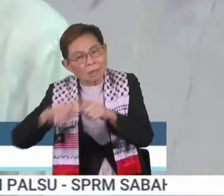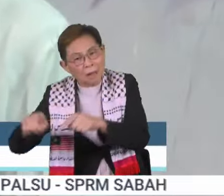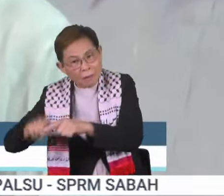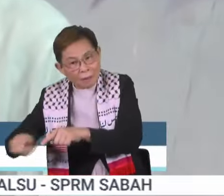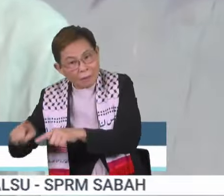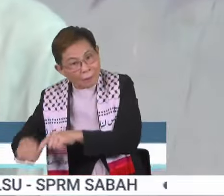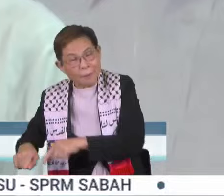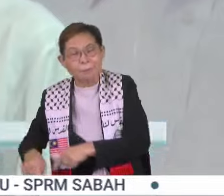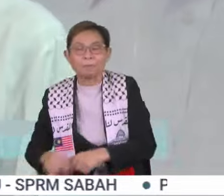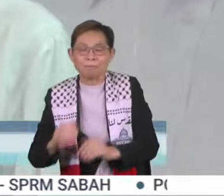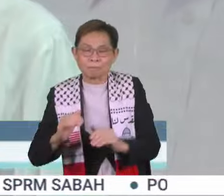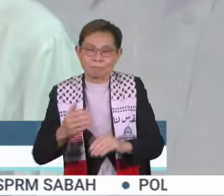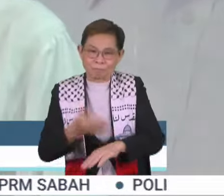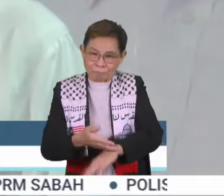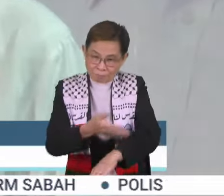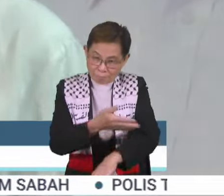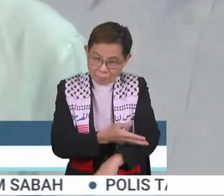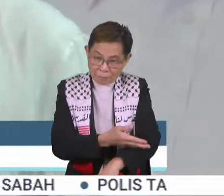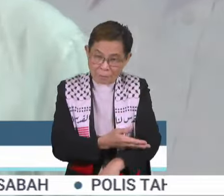Bahawa